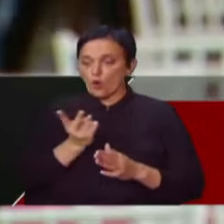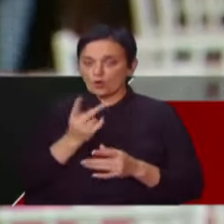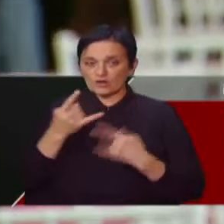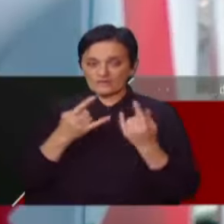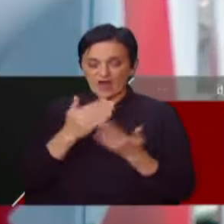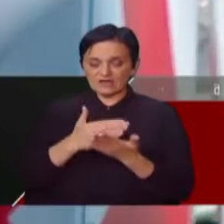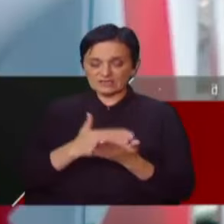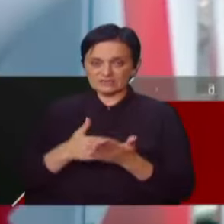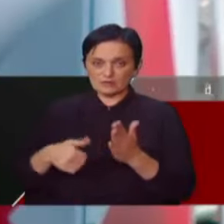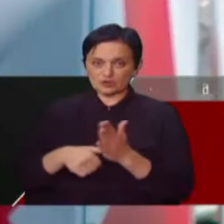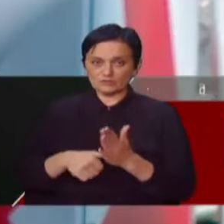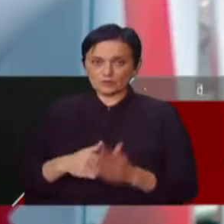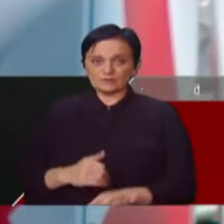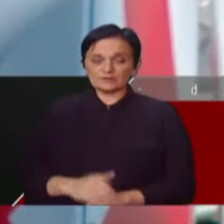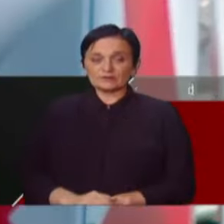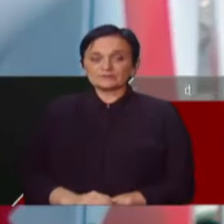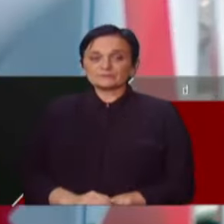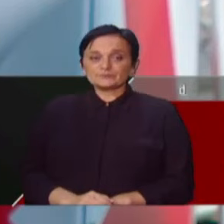მეშვეობით.